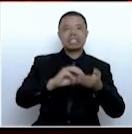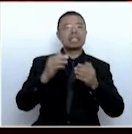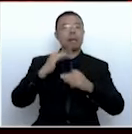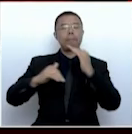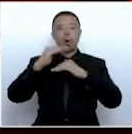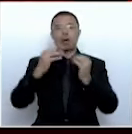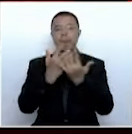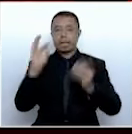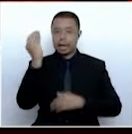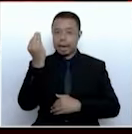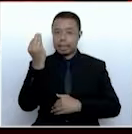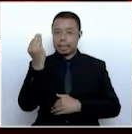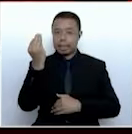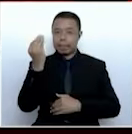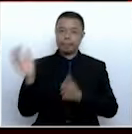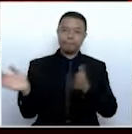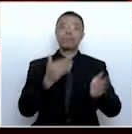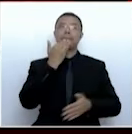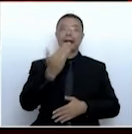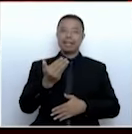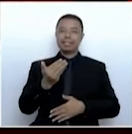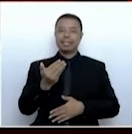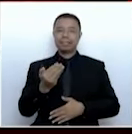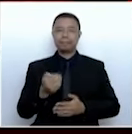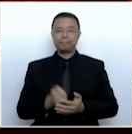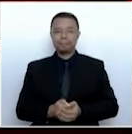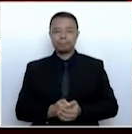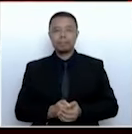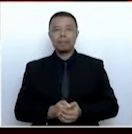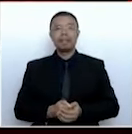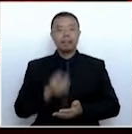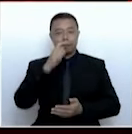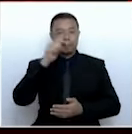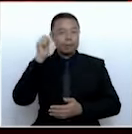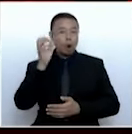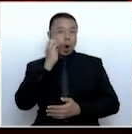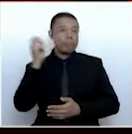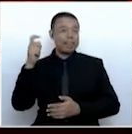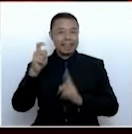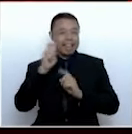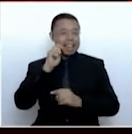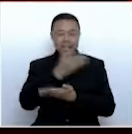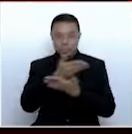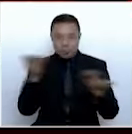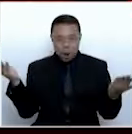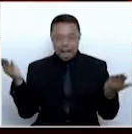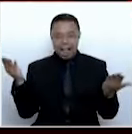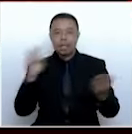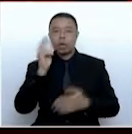warga Jakarta. Tarik Bang Dul. Terima kasih Mas Pram. Encang-cingnya Babe dan saudara-saudara